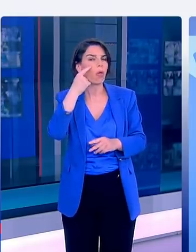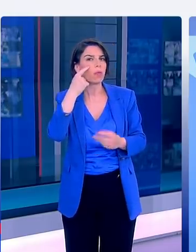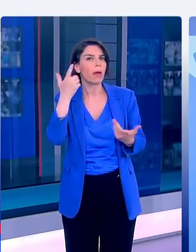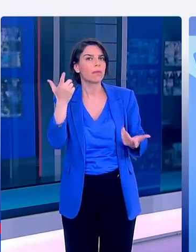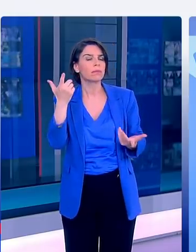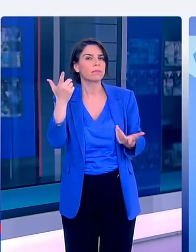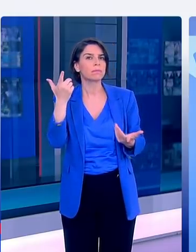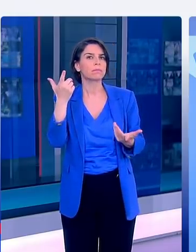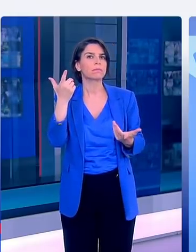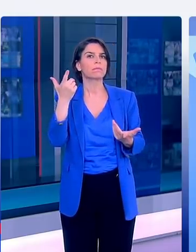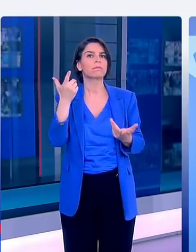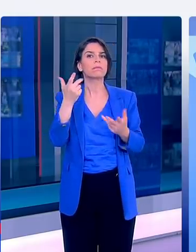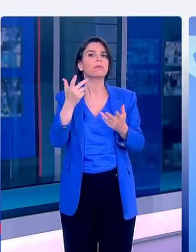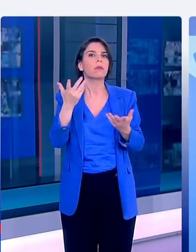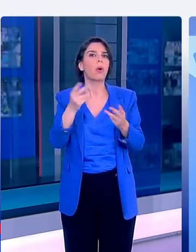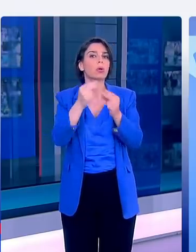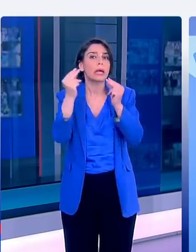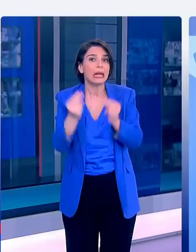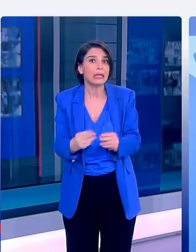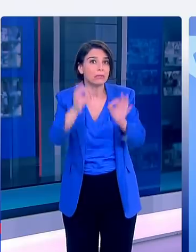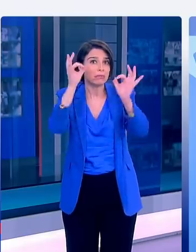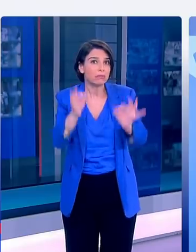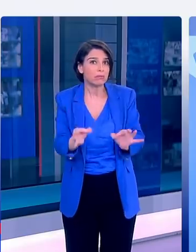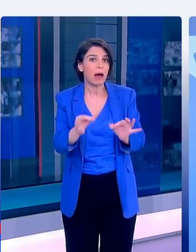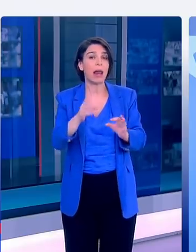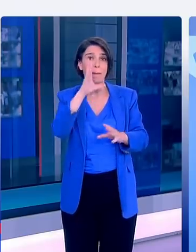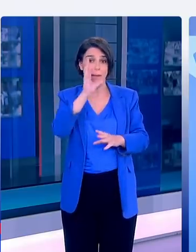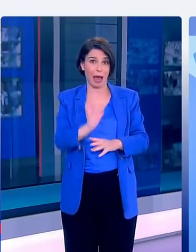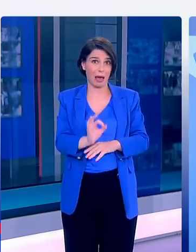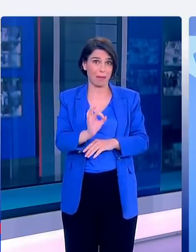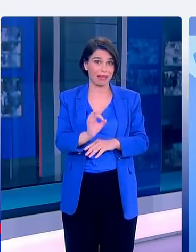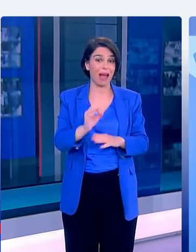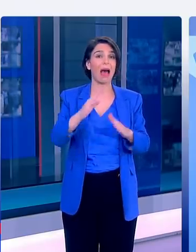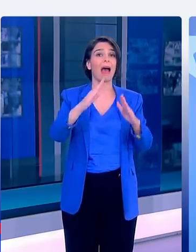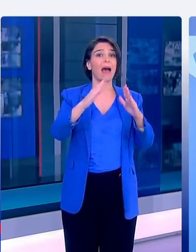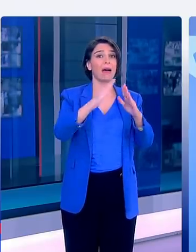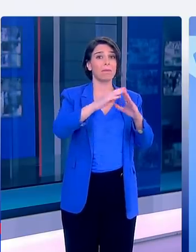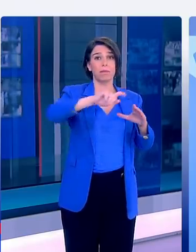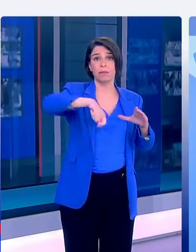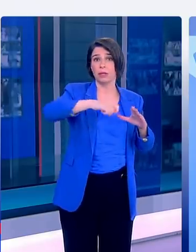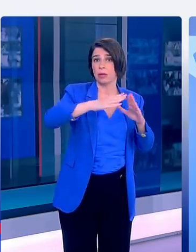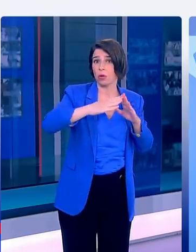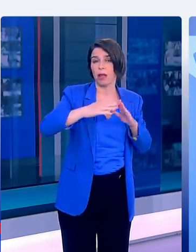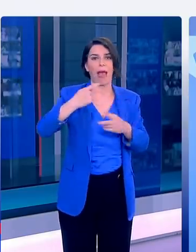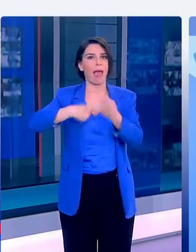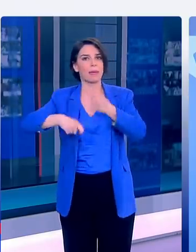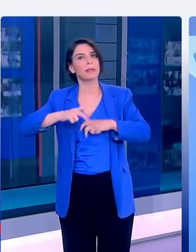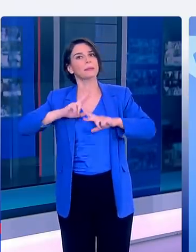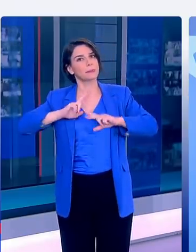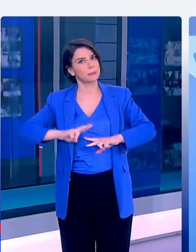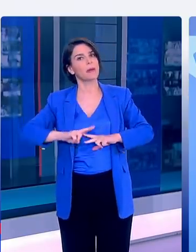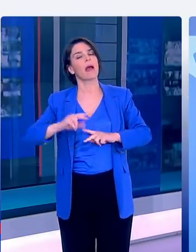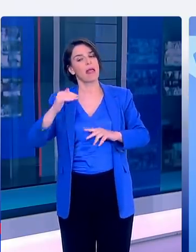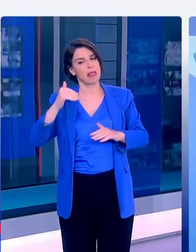να αντιμετωπιστούν. Η ανακούφιση όμως την οποία θα αισθανθούν τα νοικοκυριά και επιχειρήσεις είναι άμεση και είναι αποτέλεσμα του Εθνικού